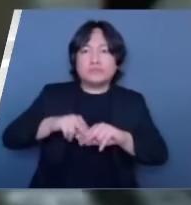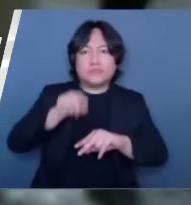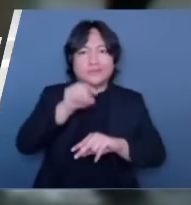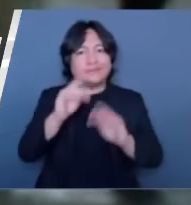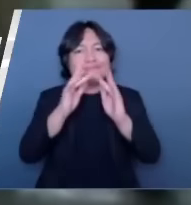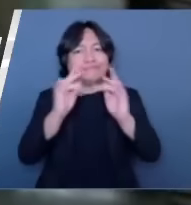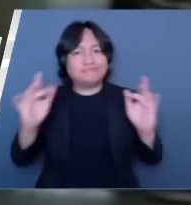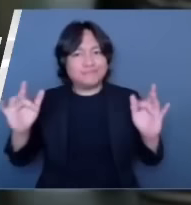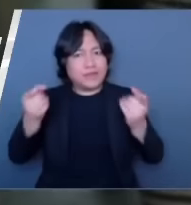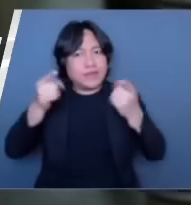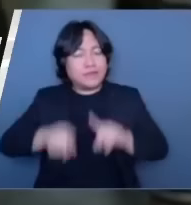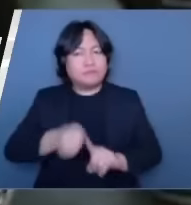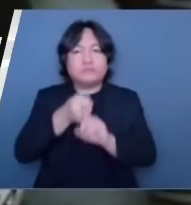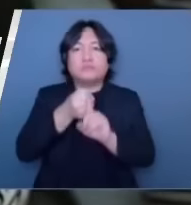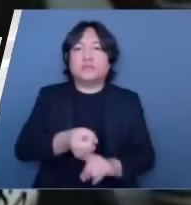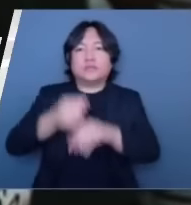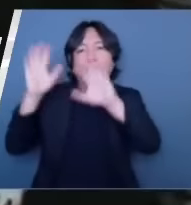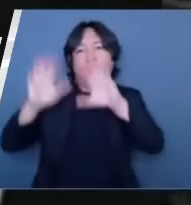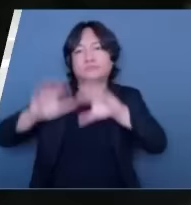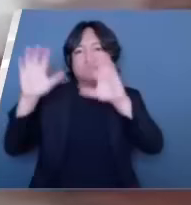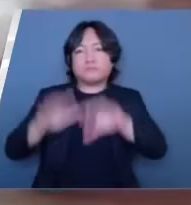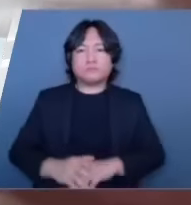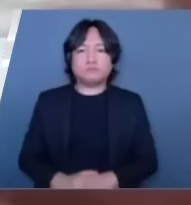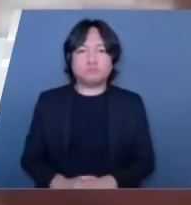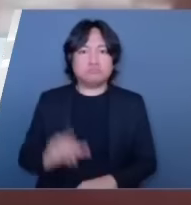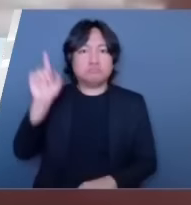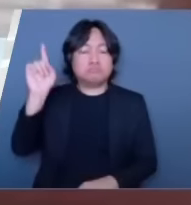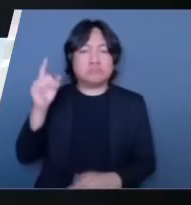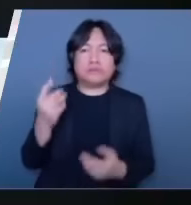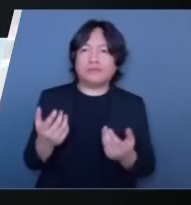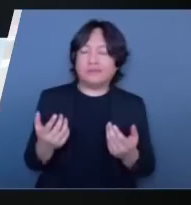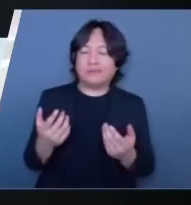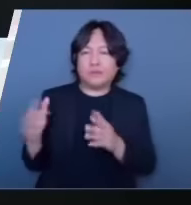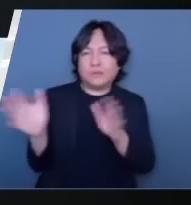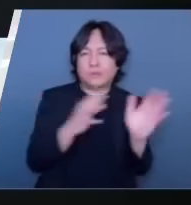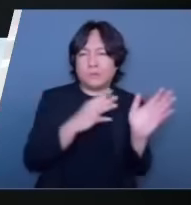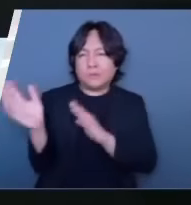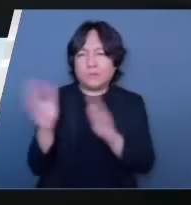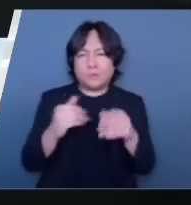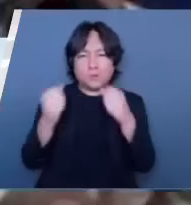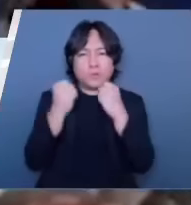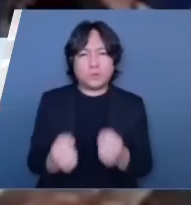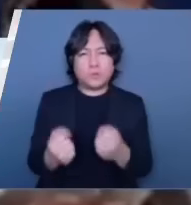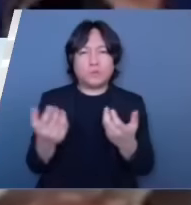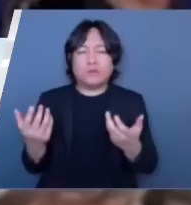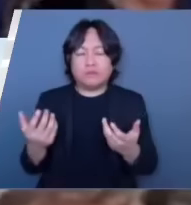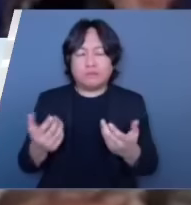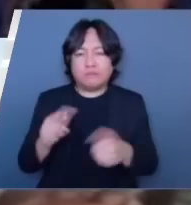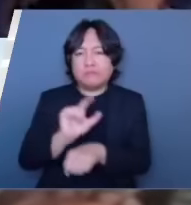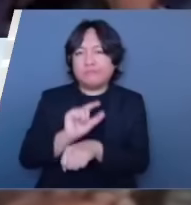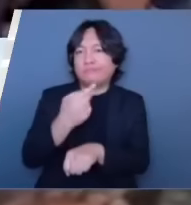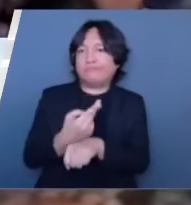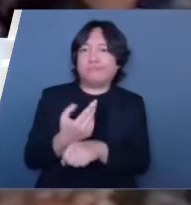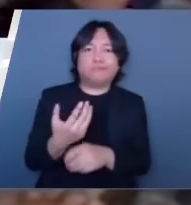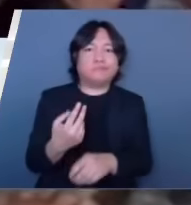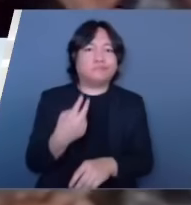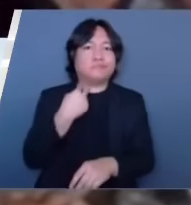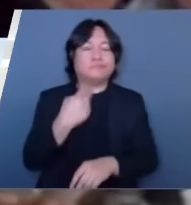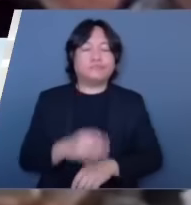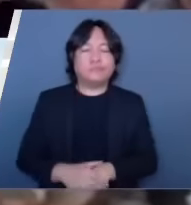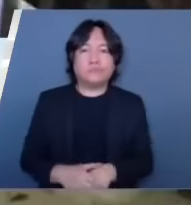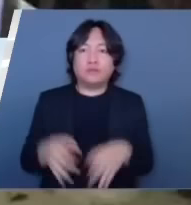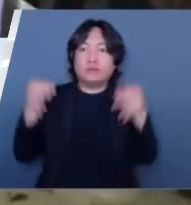mga anak buhay namin. Ramdaman lakas ng ulan hanggang sa loob ng covered court, kung saan naglagay ng